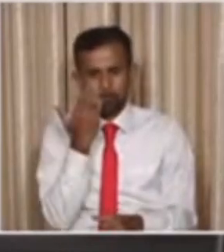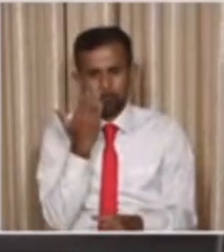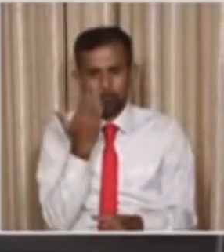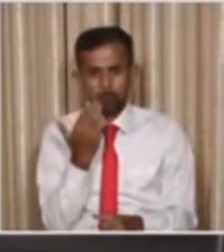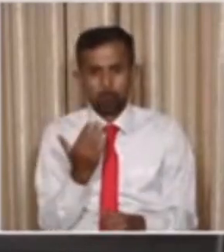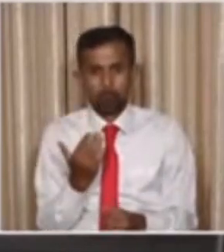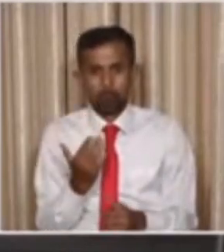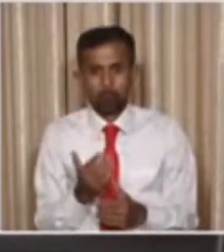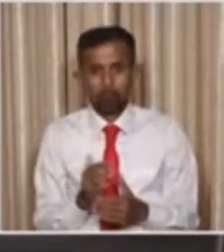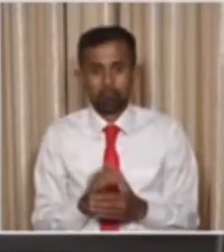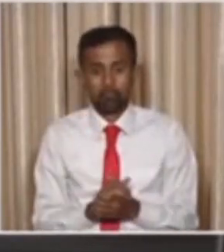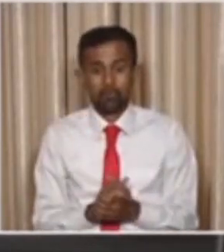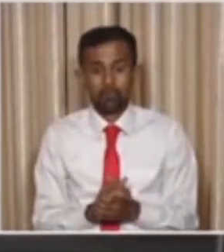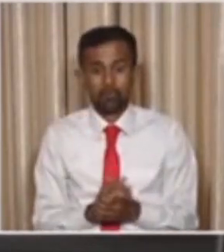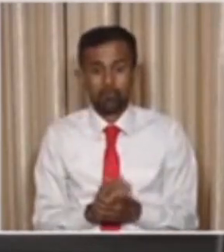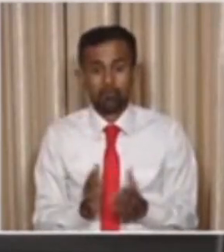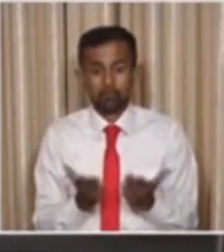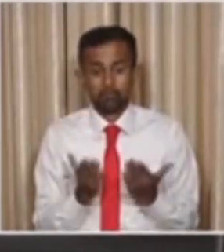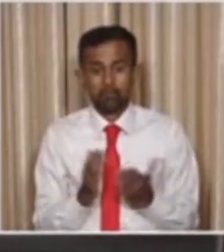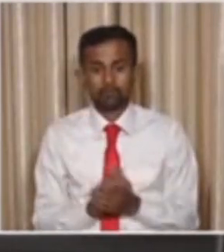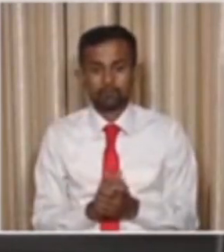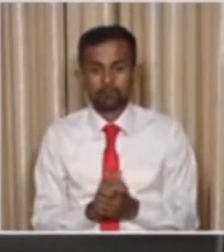अमति वर एक मन दकीनवा